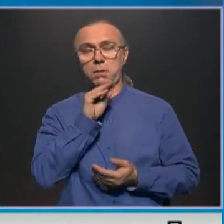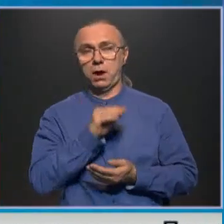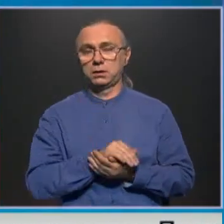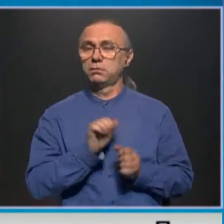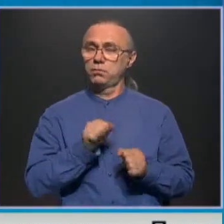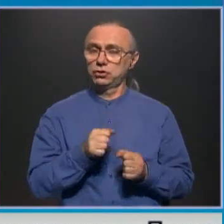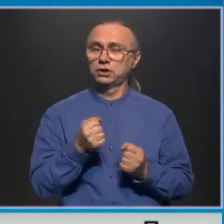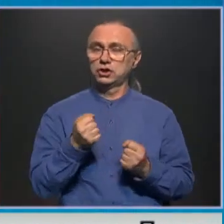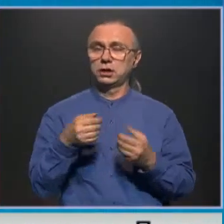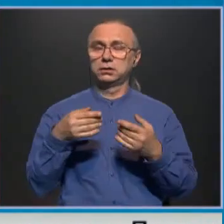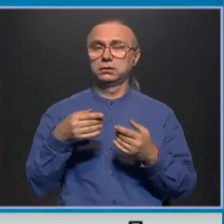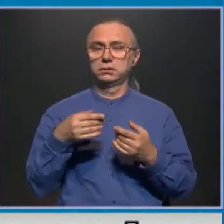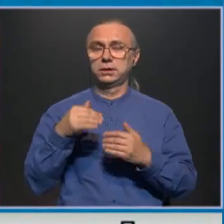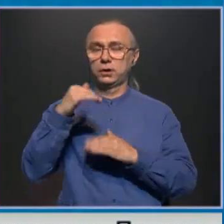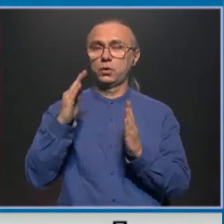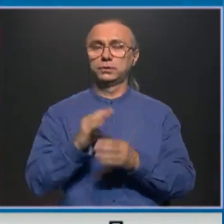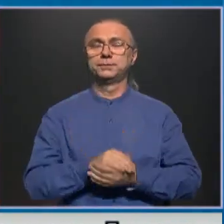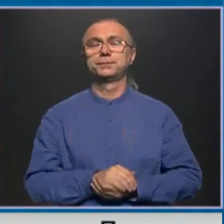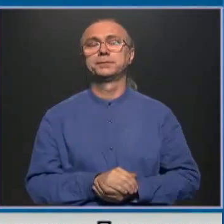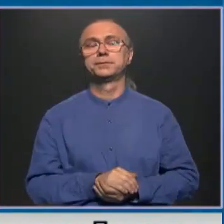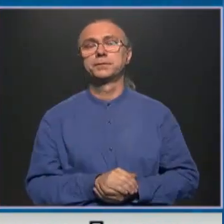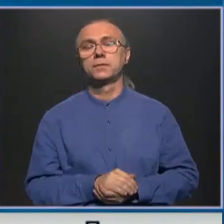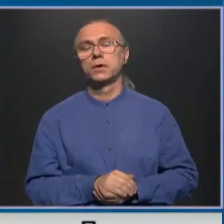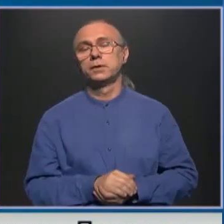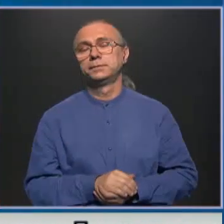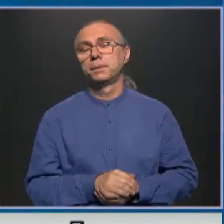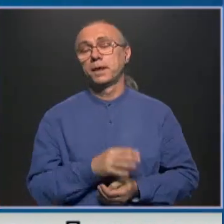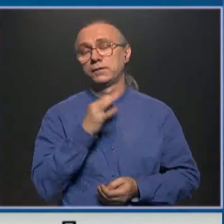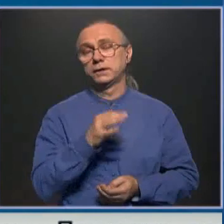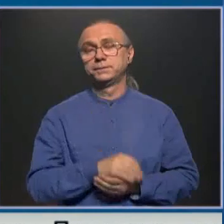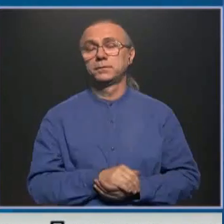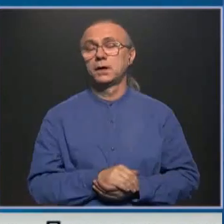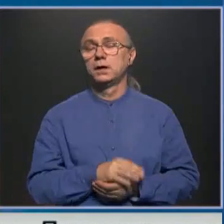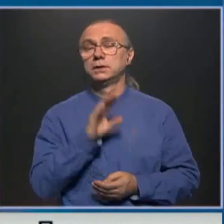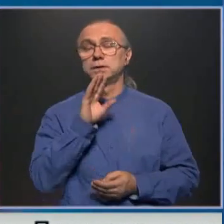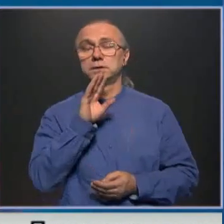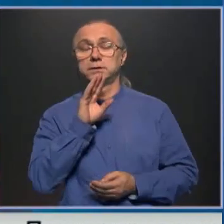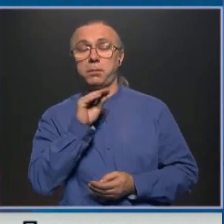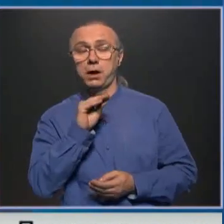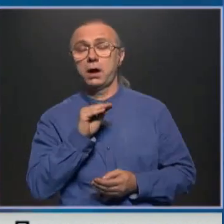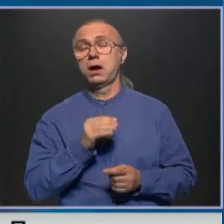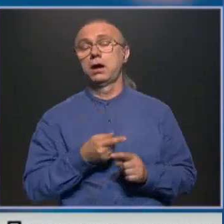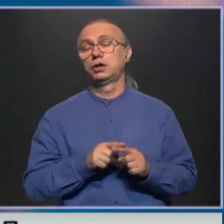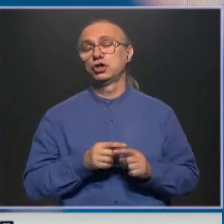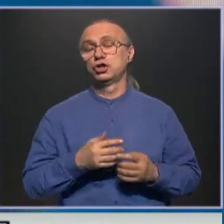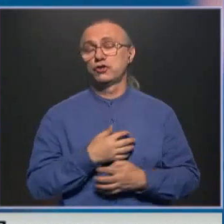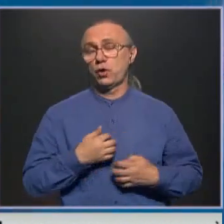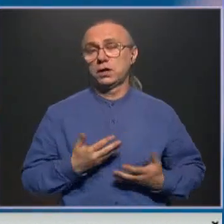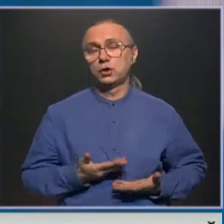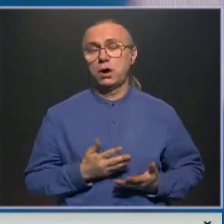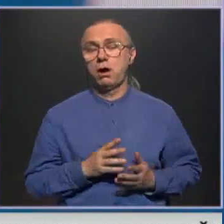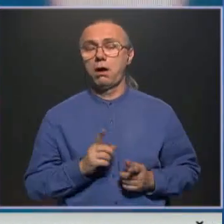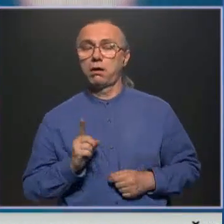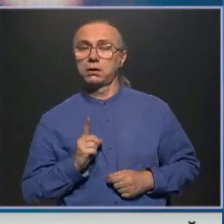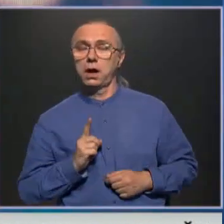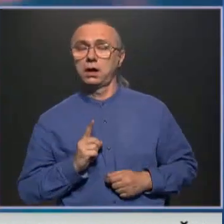деле, конечно, вот есть такое поверье, собака... Животное, которое охраняет двор, а кот – это тот, кто